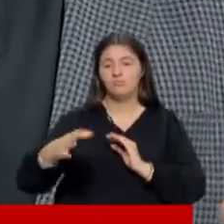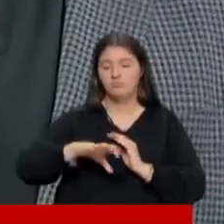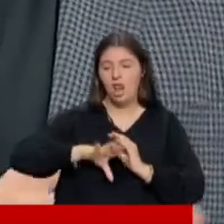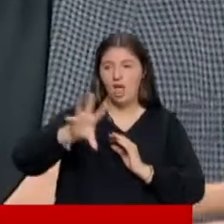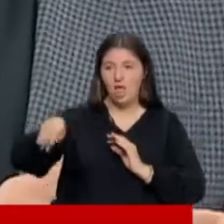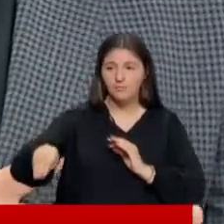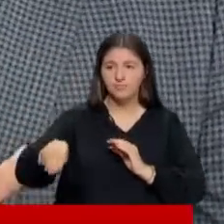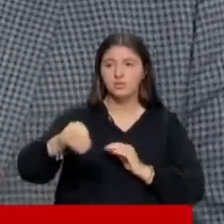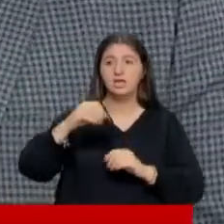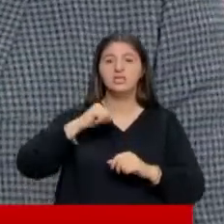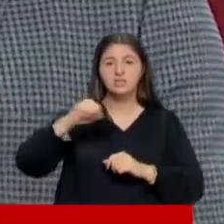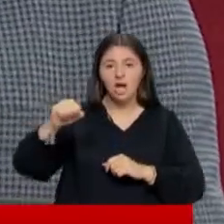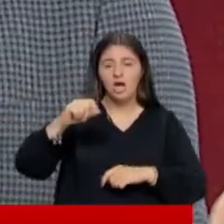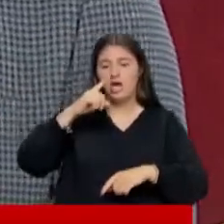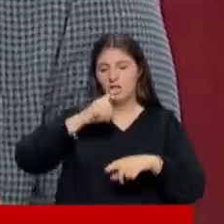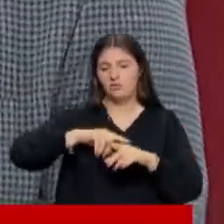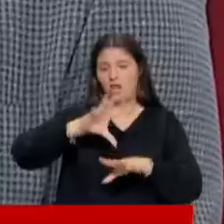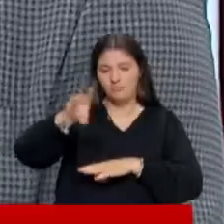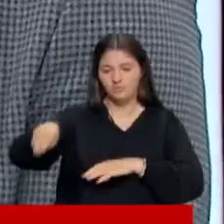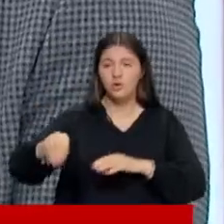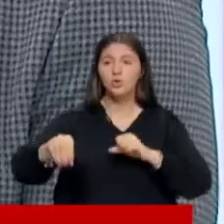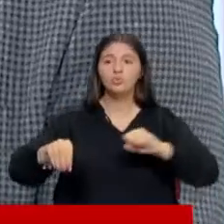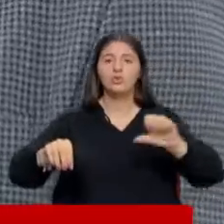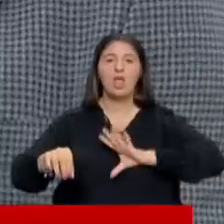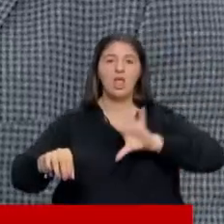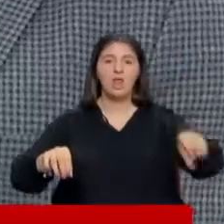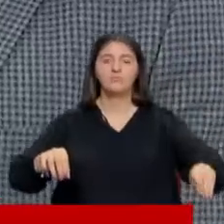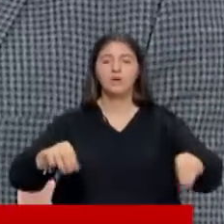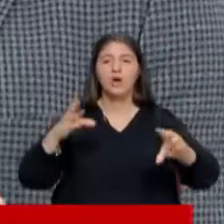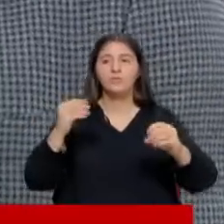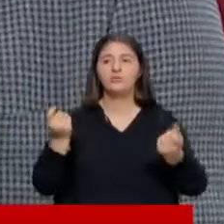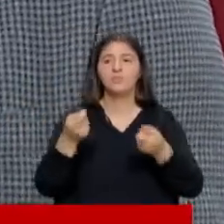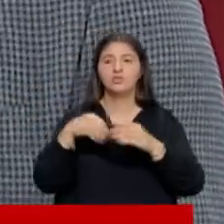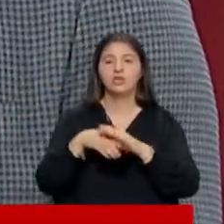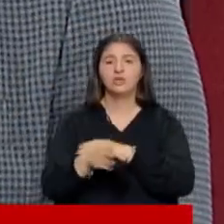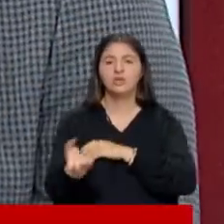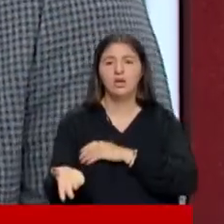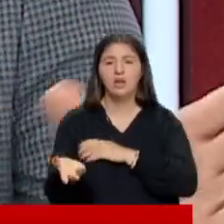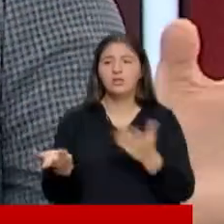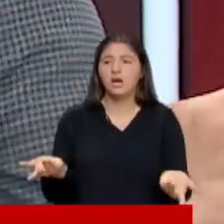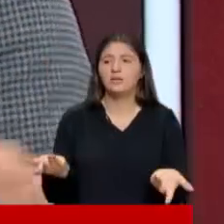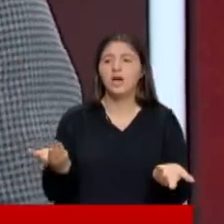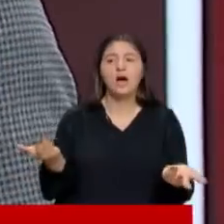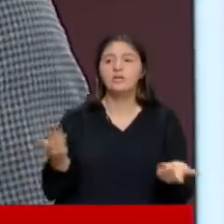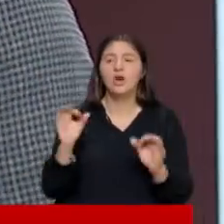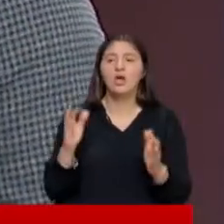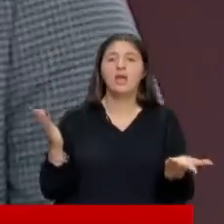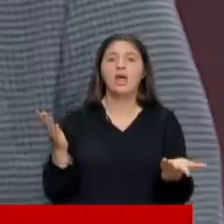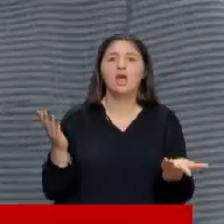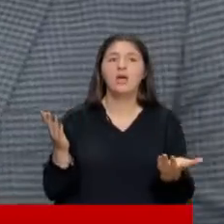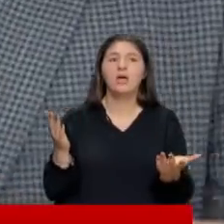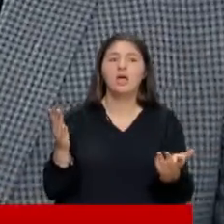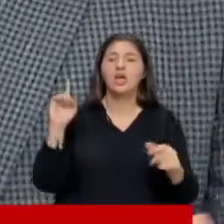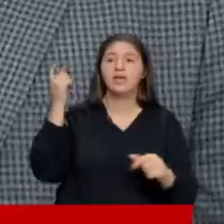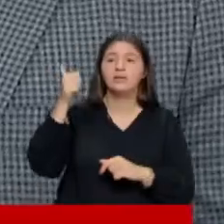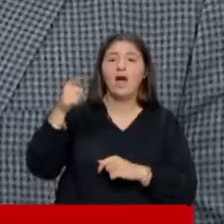muhafazakarlar ve sağcılar bir tarafa gidiyor solcuları bir tarafta bırakma çabası içine girdiler Yani artık öyle